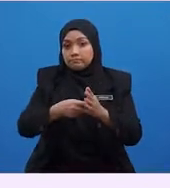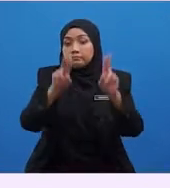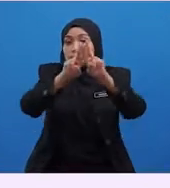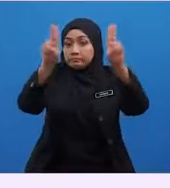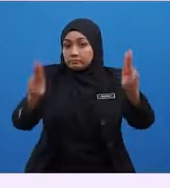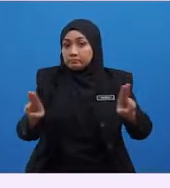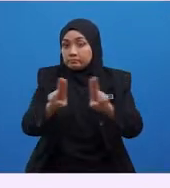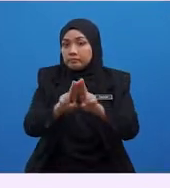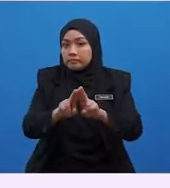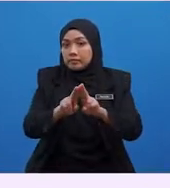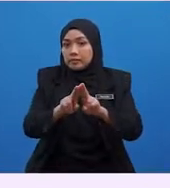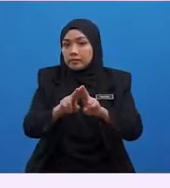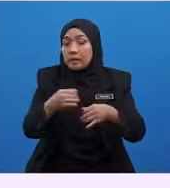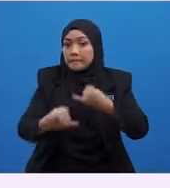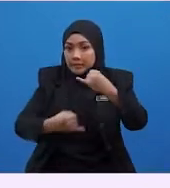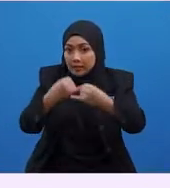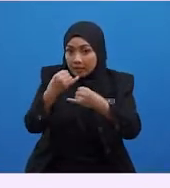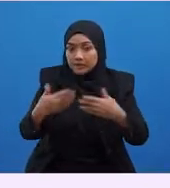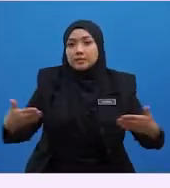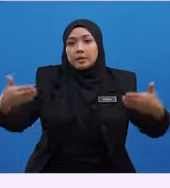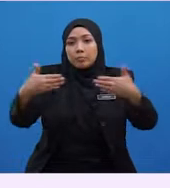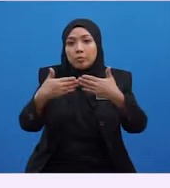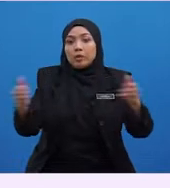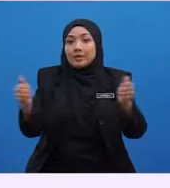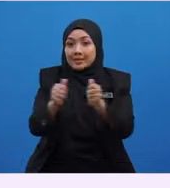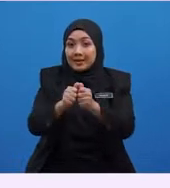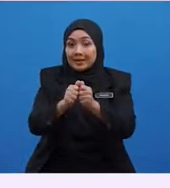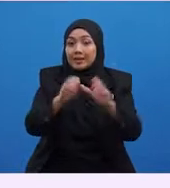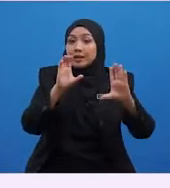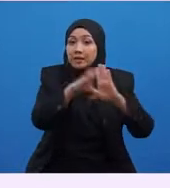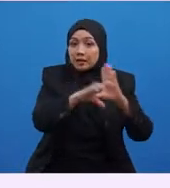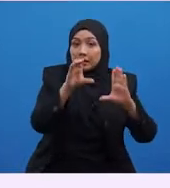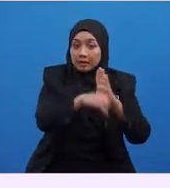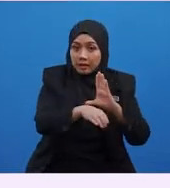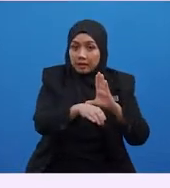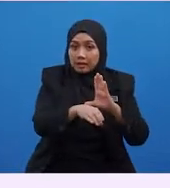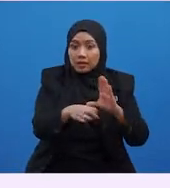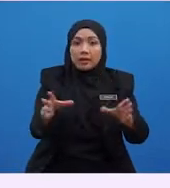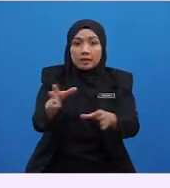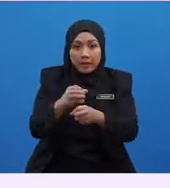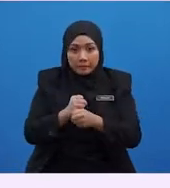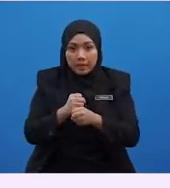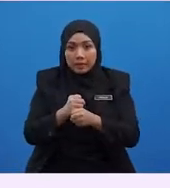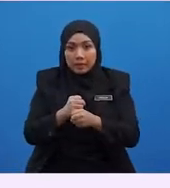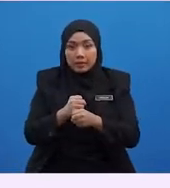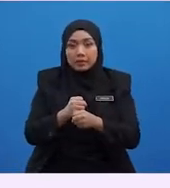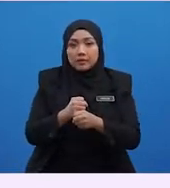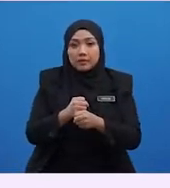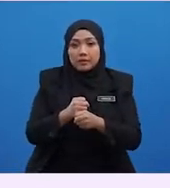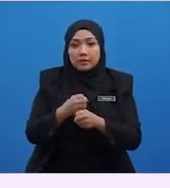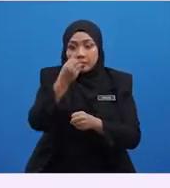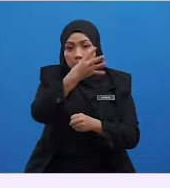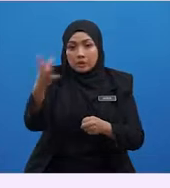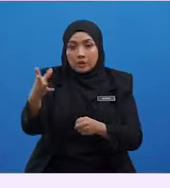berjaya disambung ke pangkalan data, data yang terdapat dalam pangkalan data dapat dipaparkan dengan